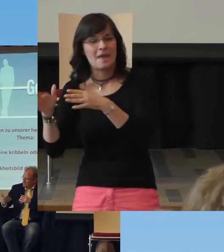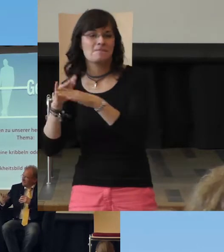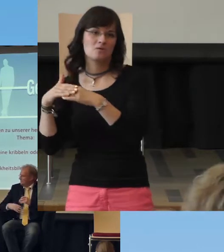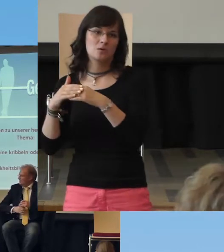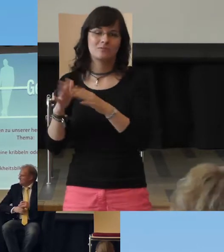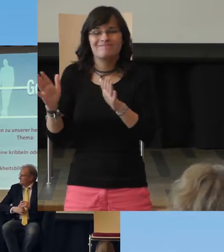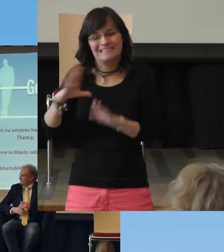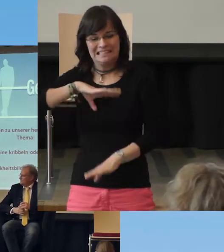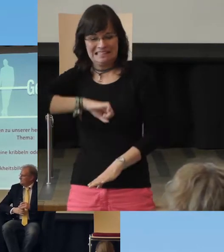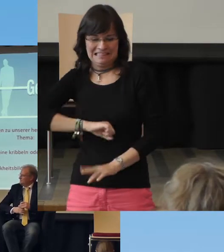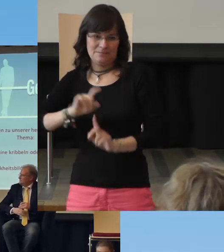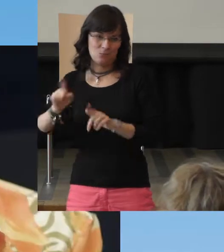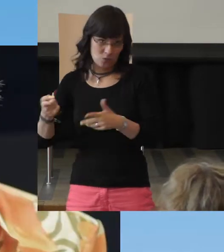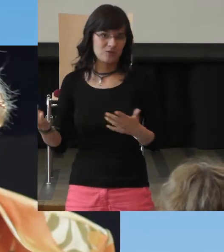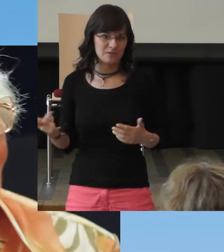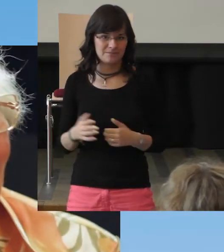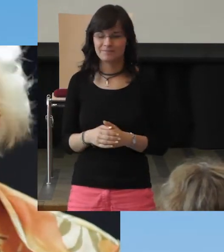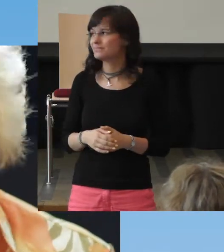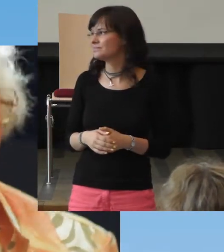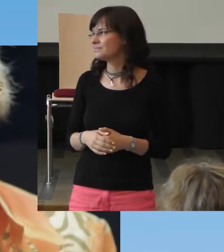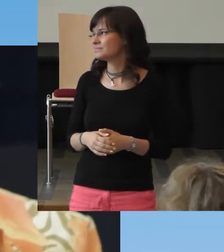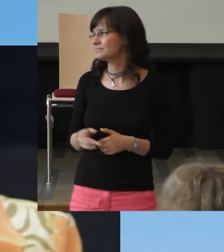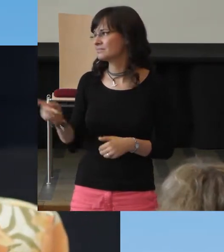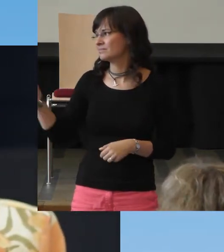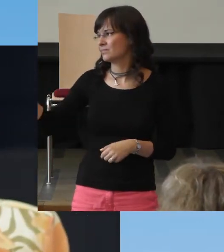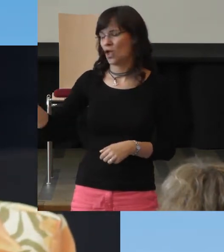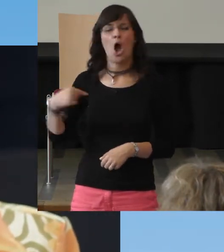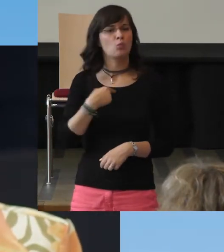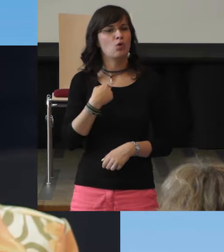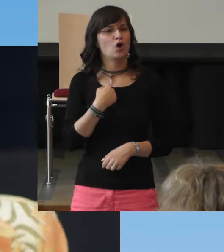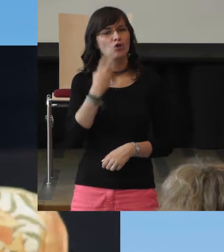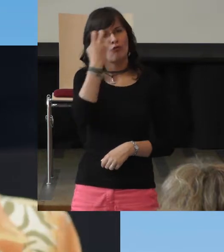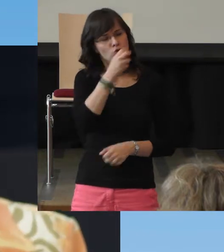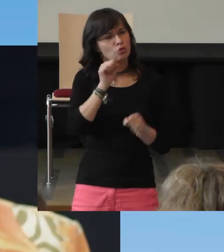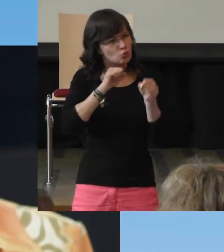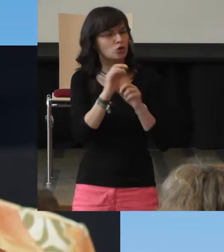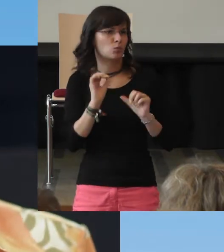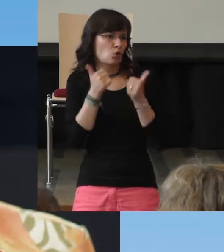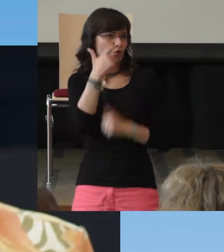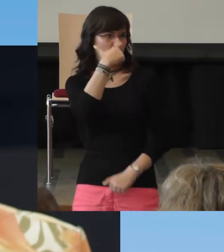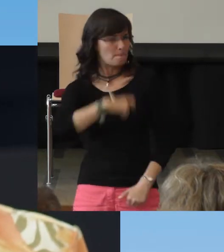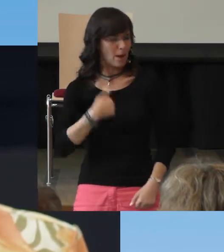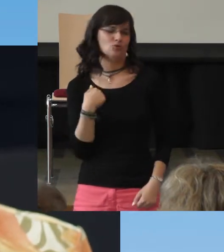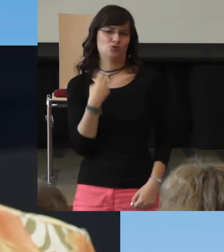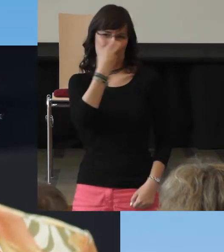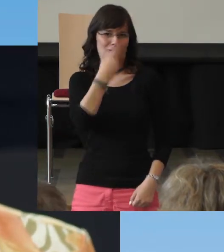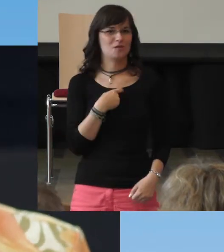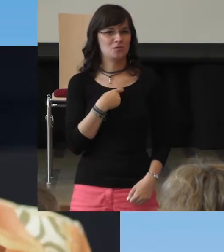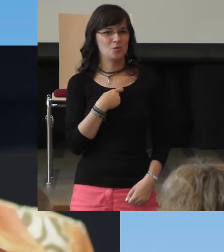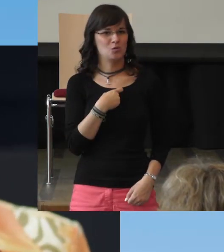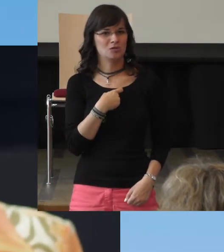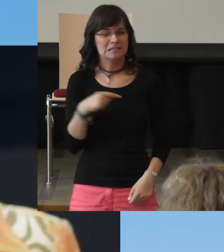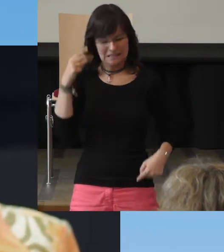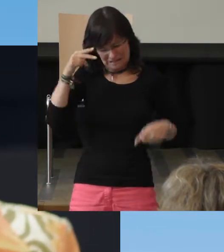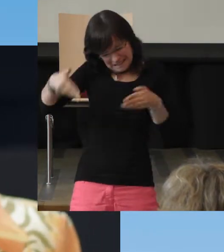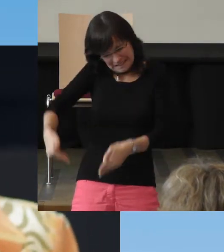steht also ich versuche trotzdem glücklicher Mensch zu sein und nicht dran dran zu denken obwohl ich manchmal sage die